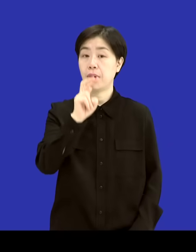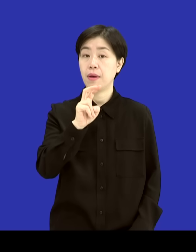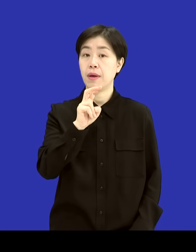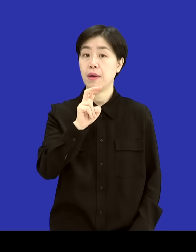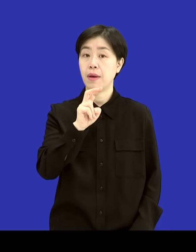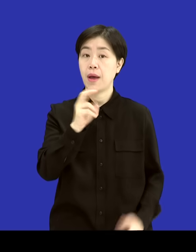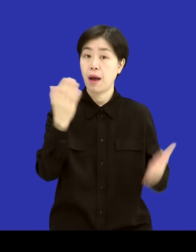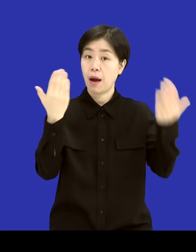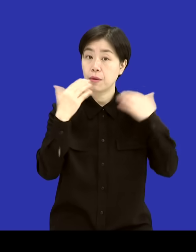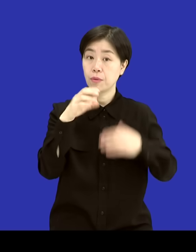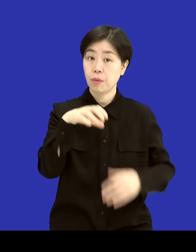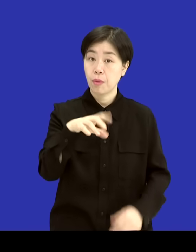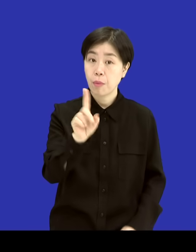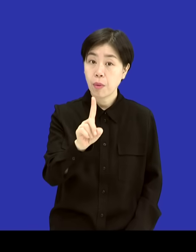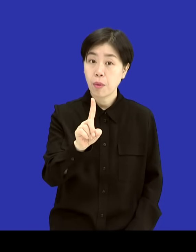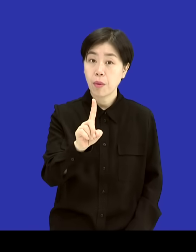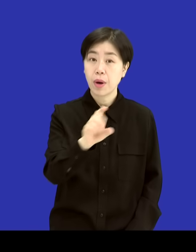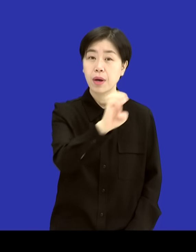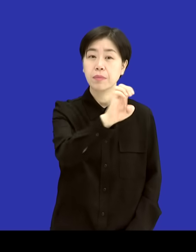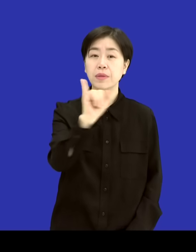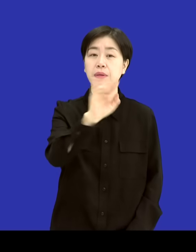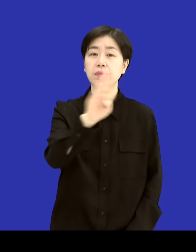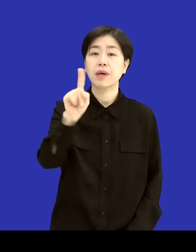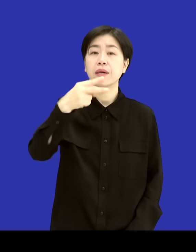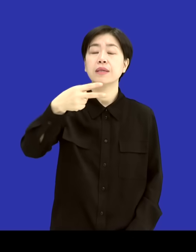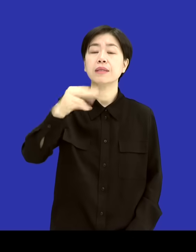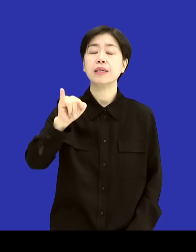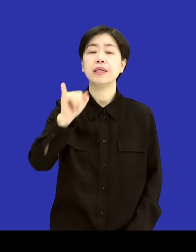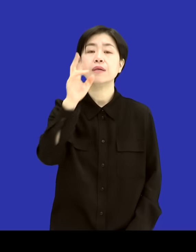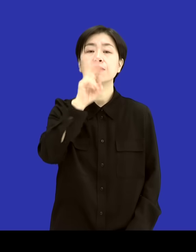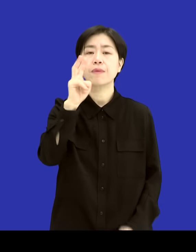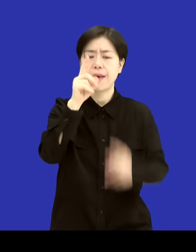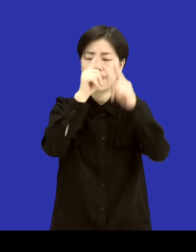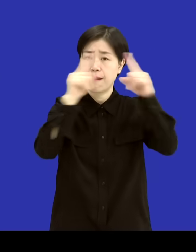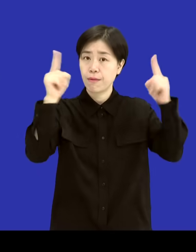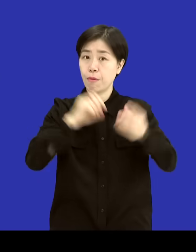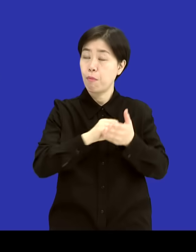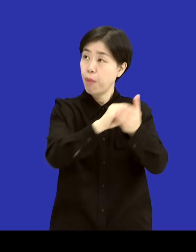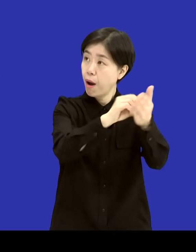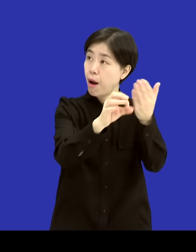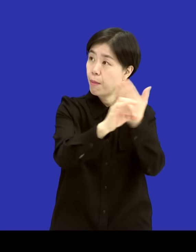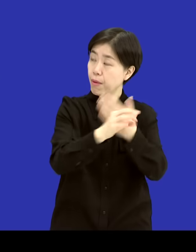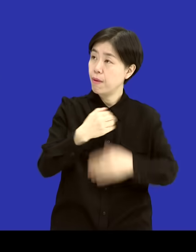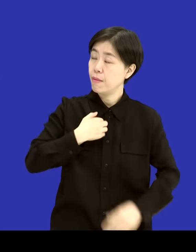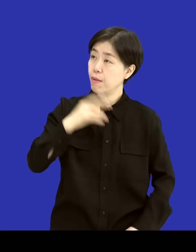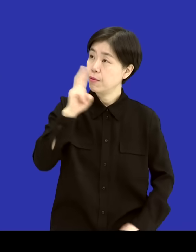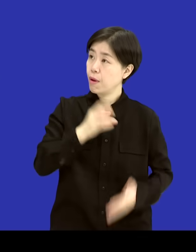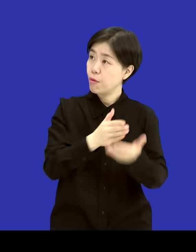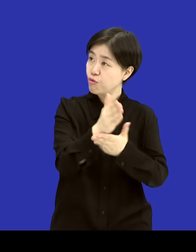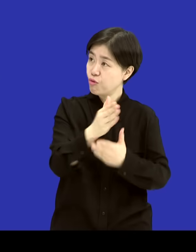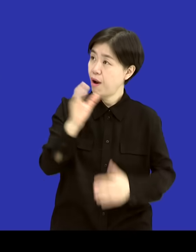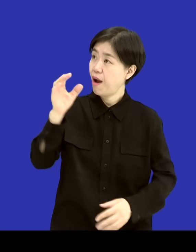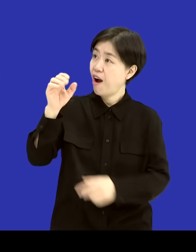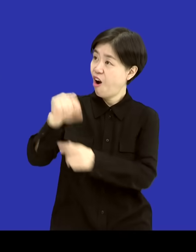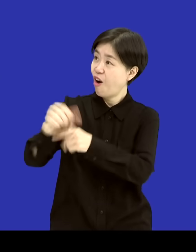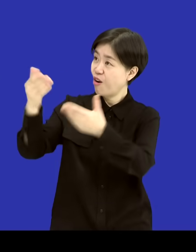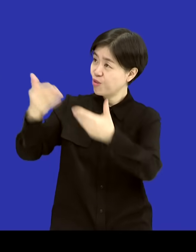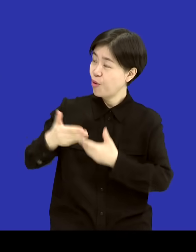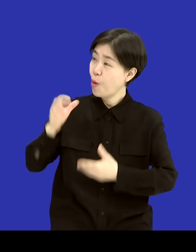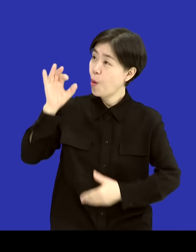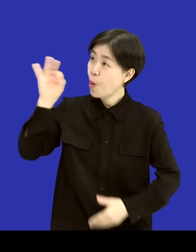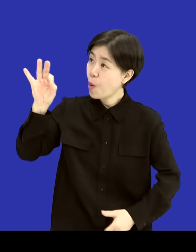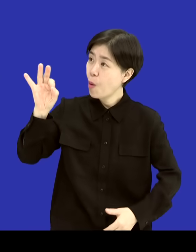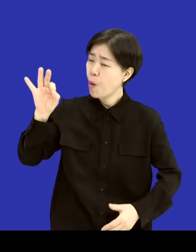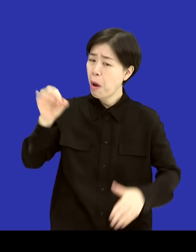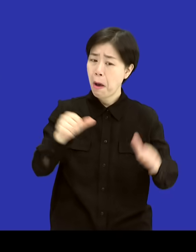피바디 음대라서 거기를 제가 들어가면 성악을 하는 거고 아니면 그냥 원래 하려는